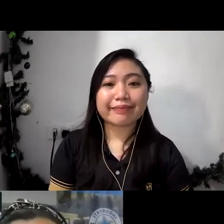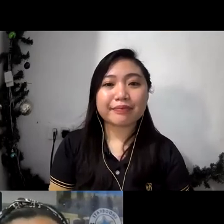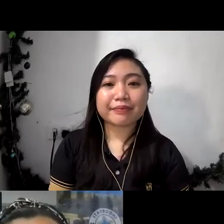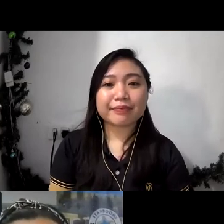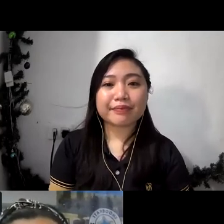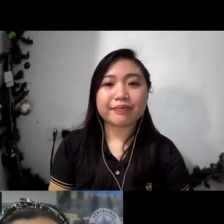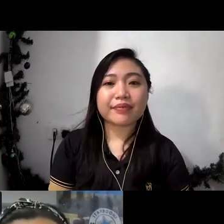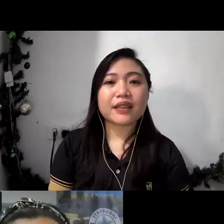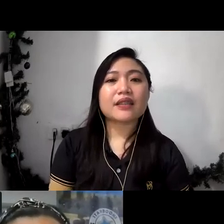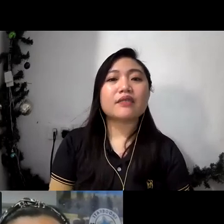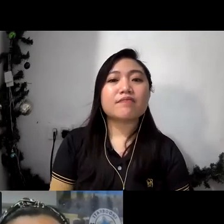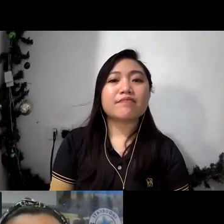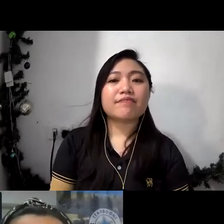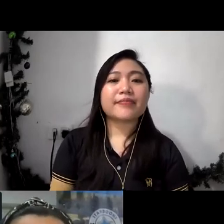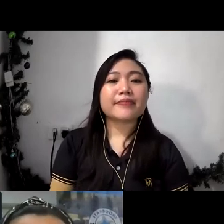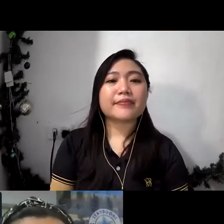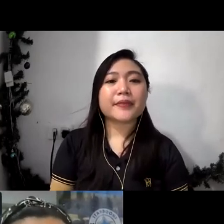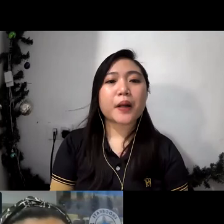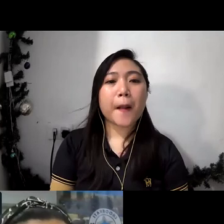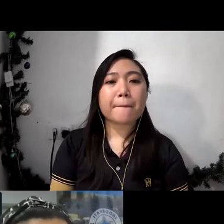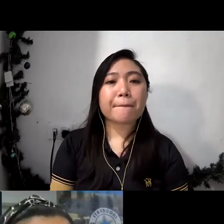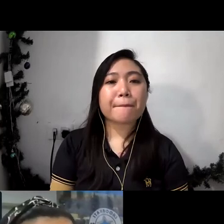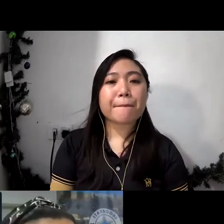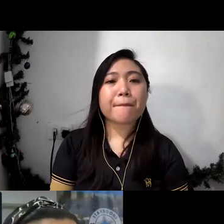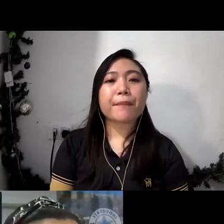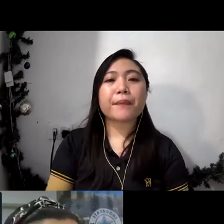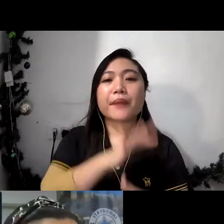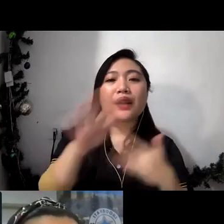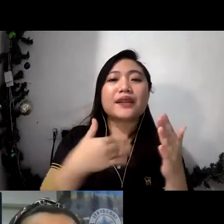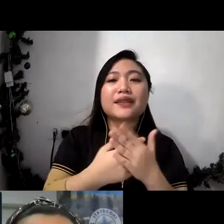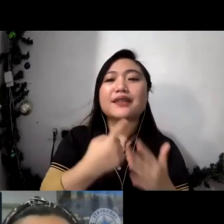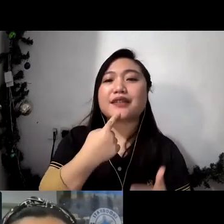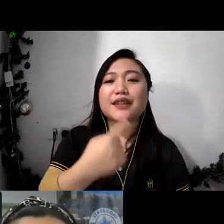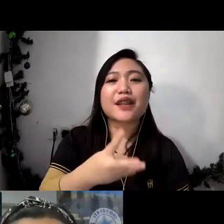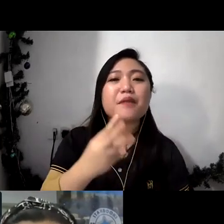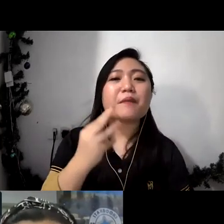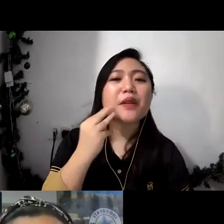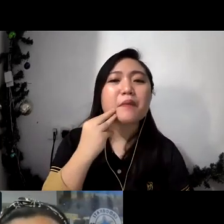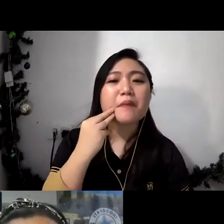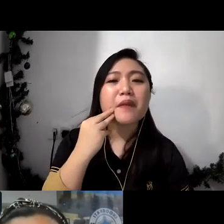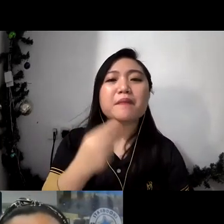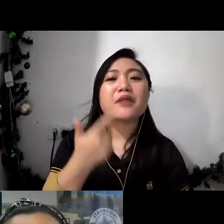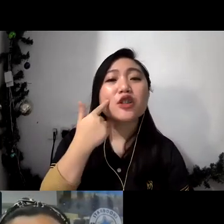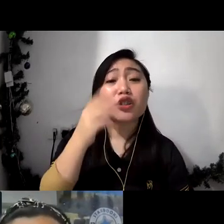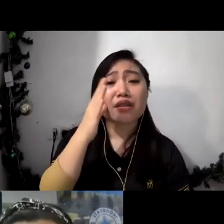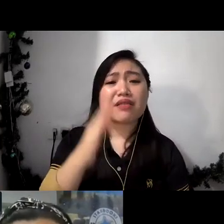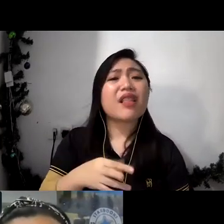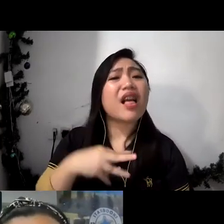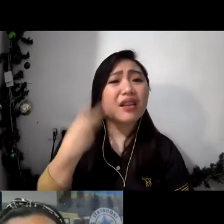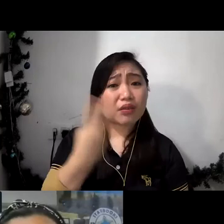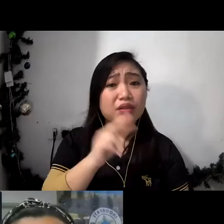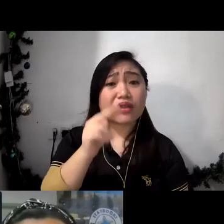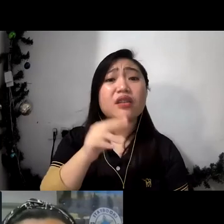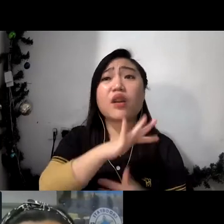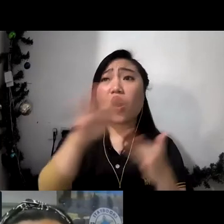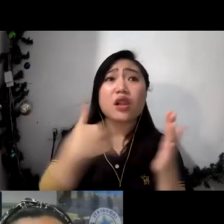Bottom line is, sa lahat ng sinabi ni Ma'am, is tayo magkaroon ng respeto sa bawat tao. So